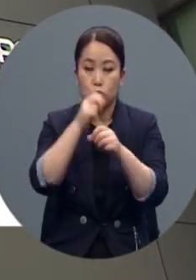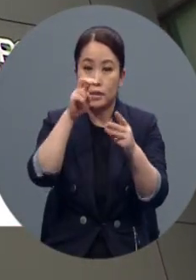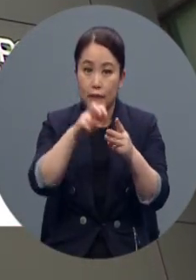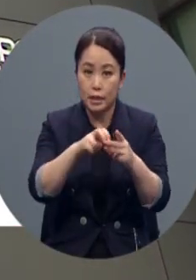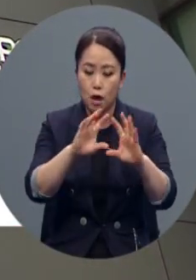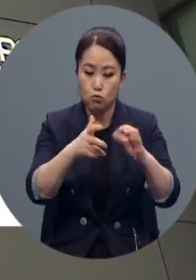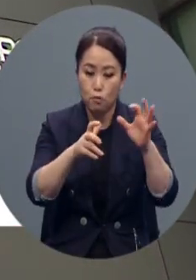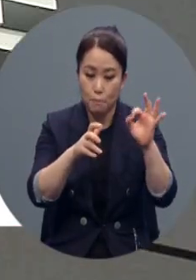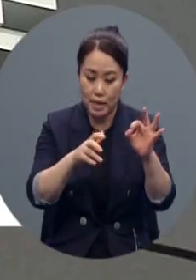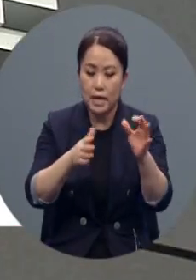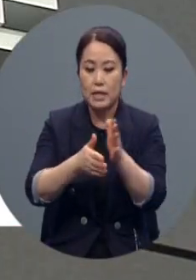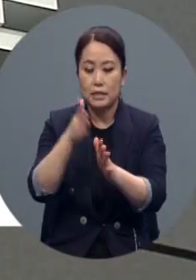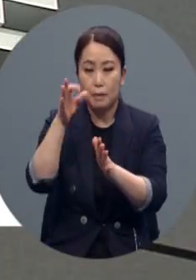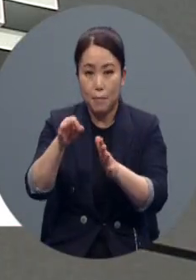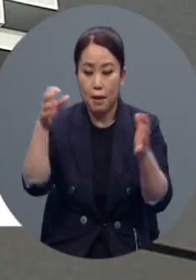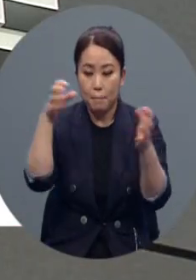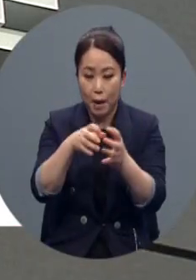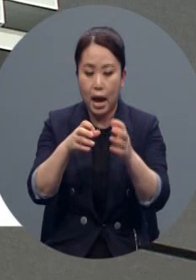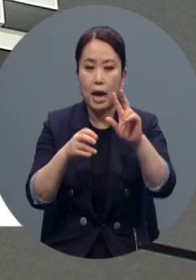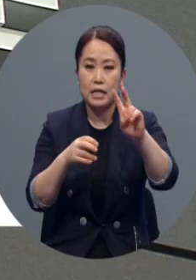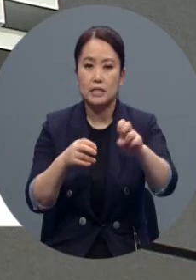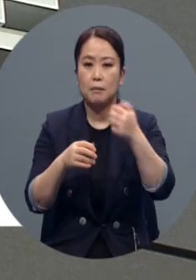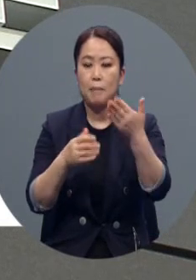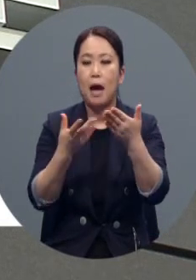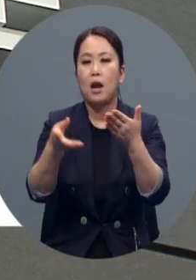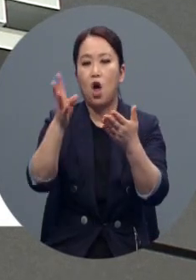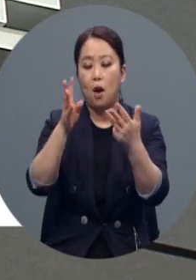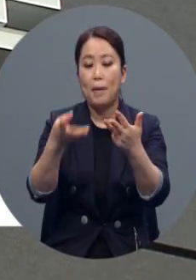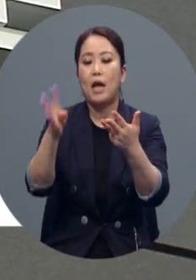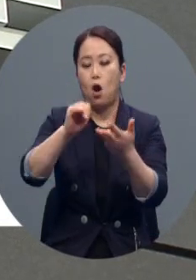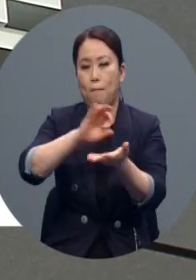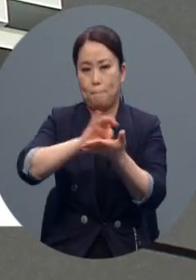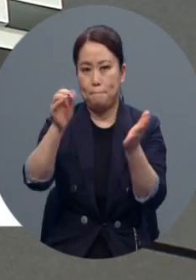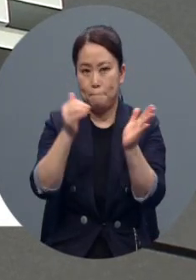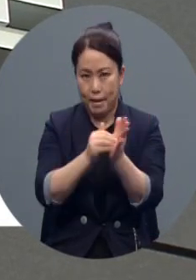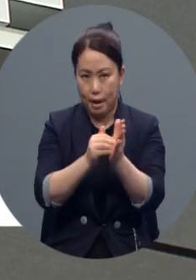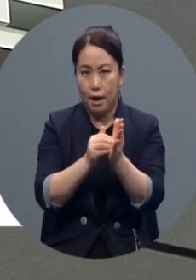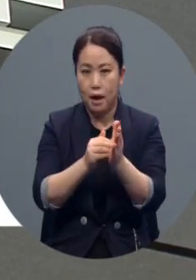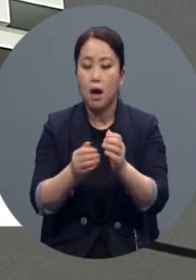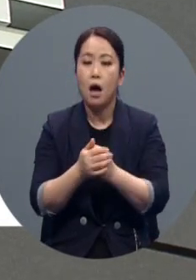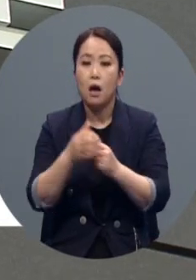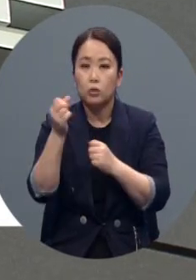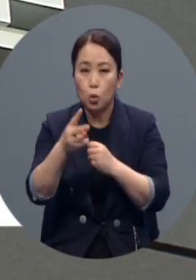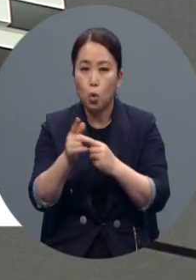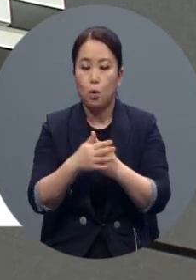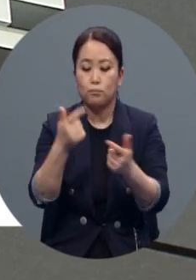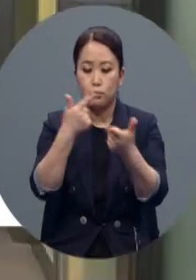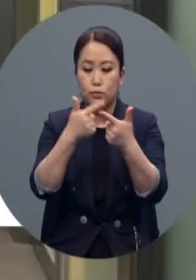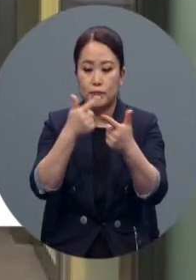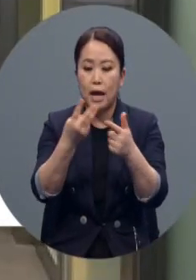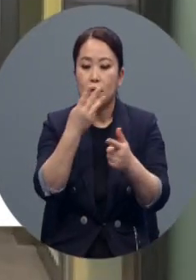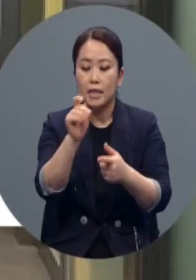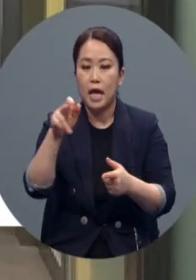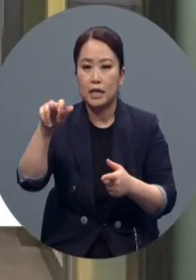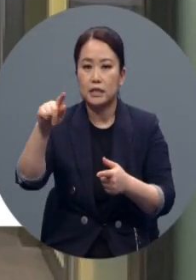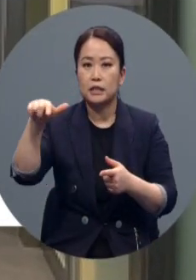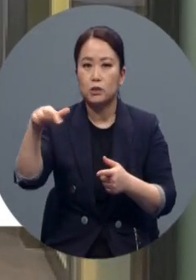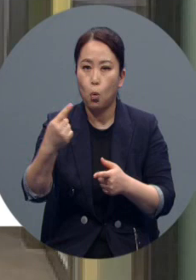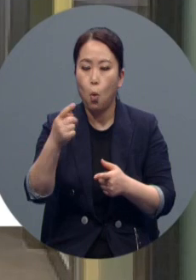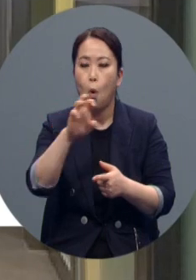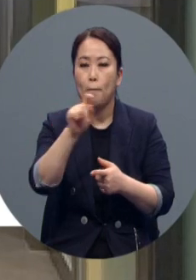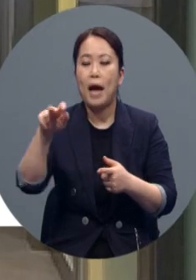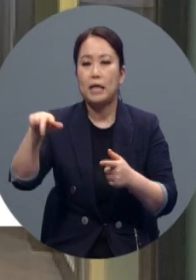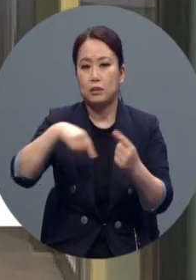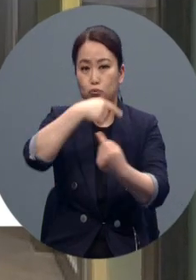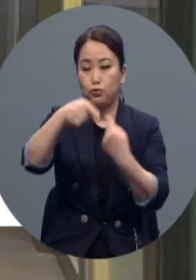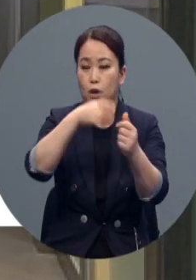시비 28억 원을 들여 센텀 기술 창업 타운에 마련됐으며 부산 테크노파크가 운영을 맡아 상권 분석과